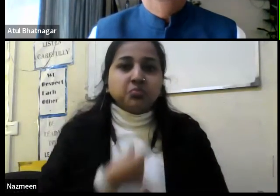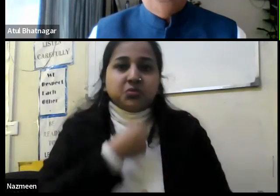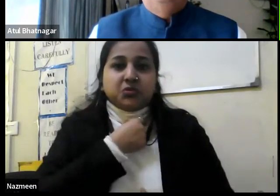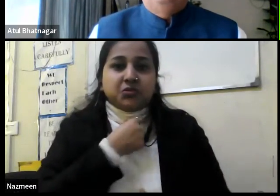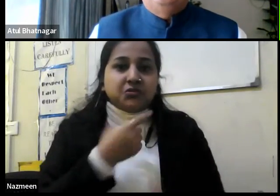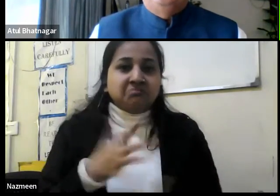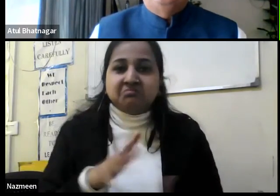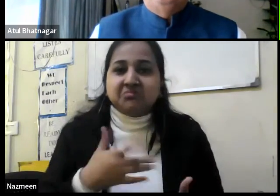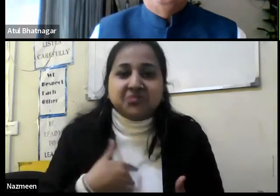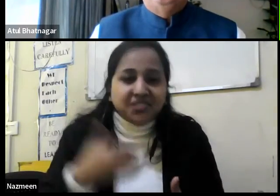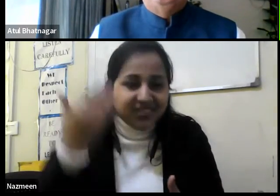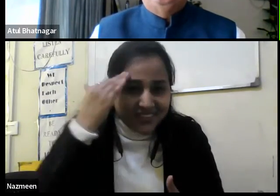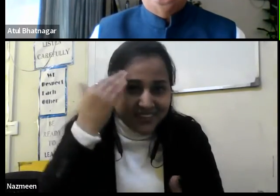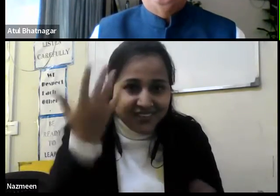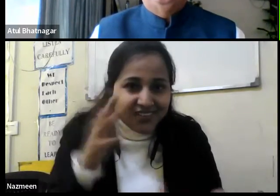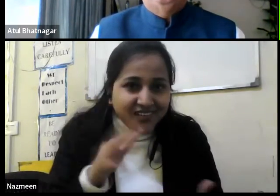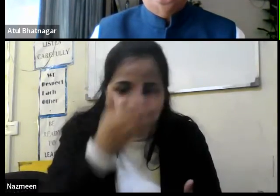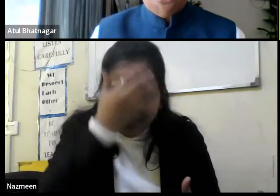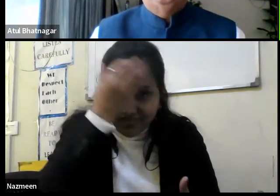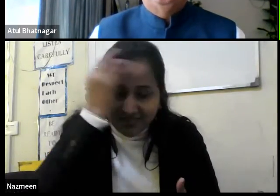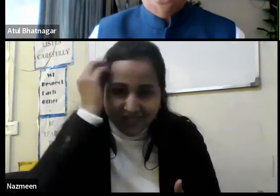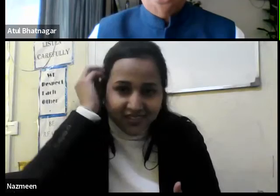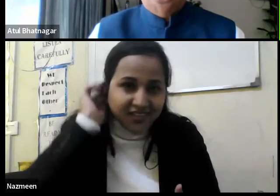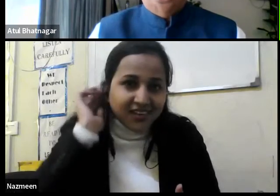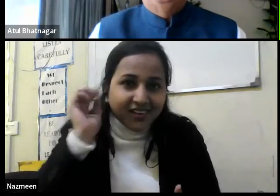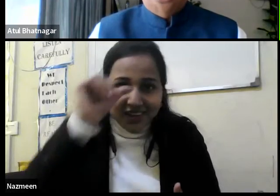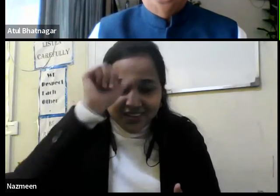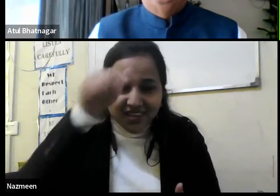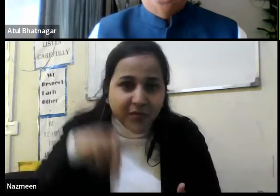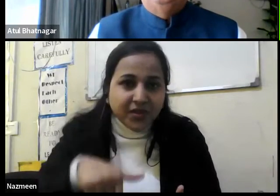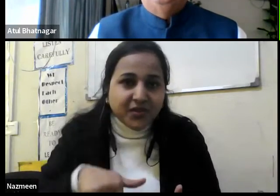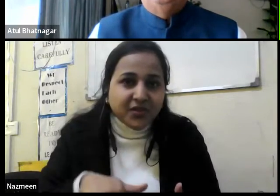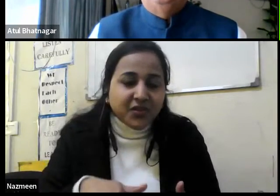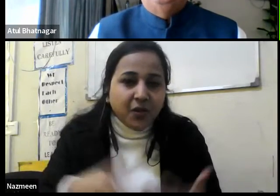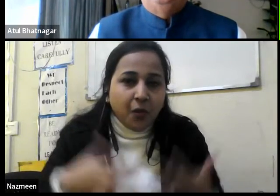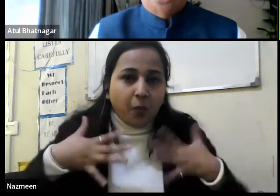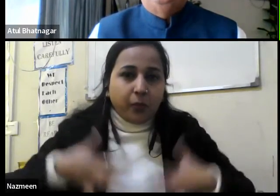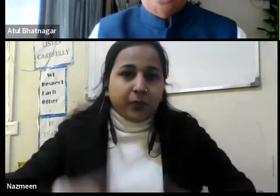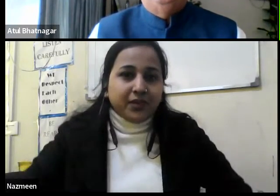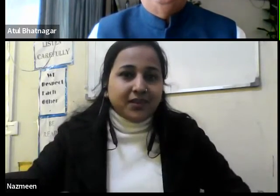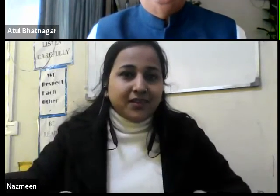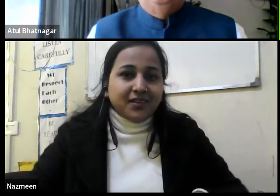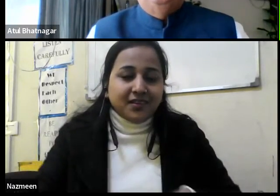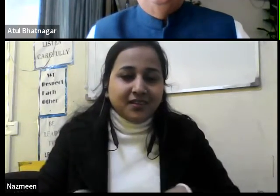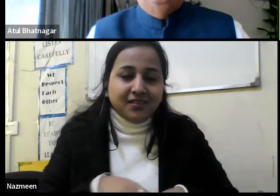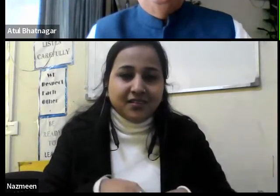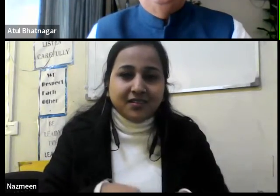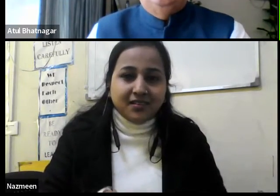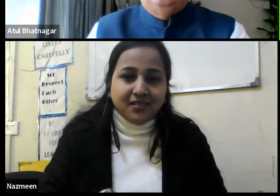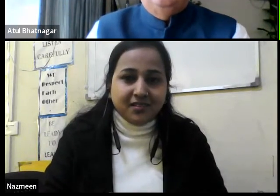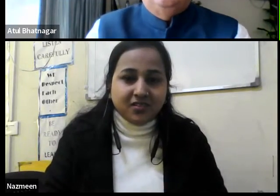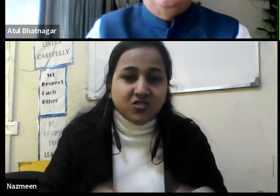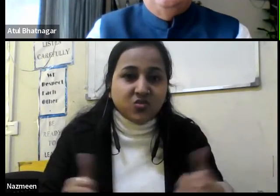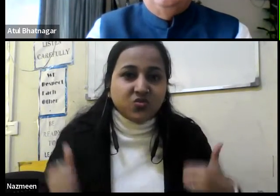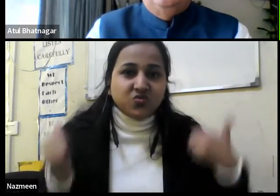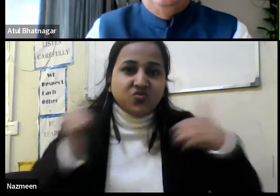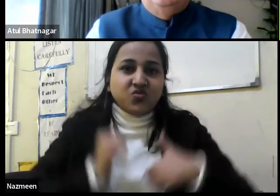लोग इंडिया में तो पजामा कुर्ता चलता है, बट आजकल तो कोविड के टाइम पे शर्ट पहननी बहुत ओवर ड्रेसिंग हो जाती है।